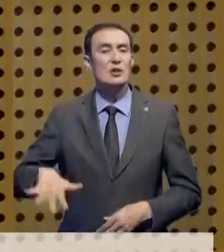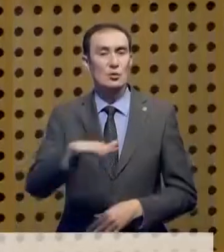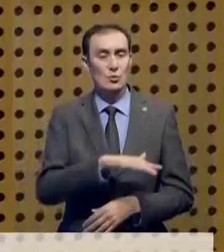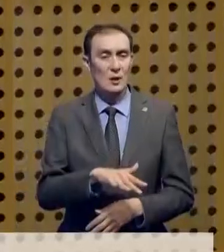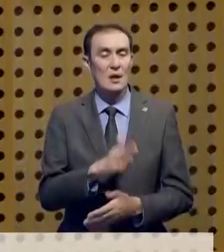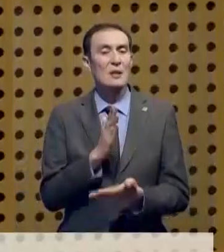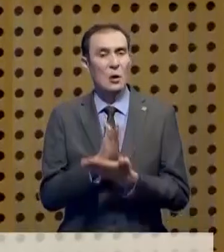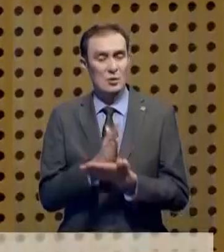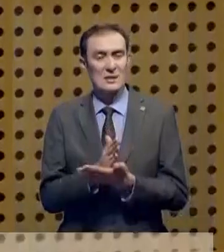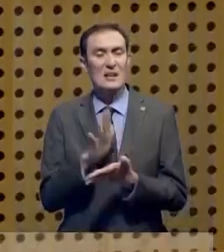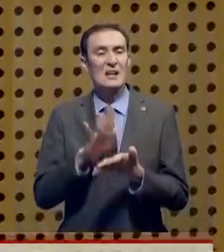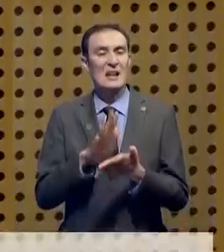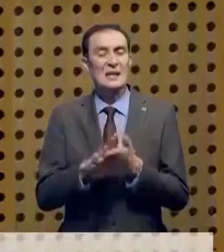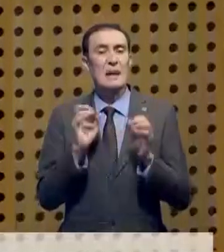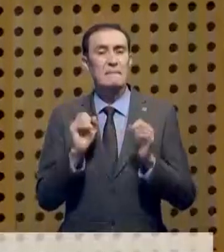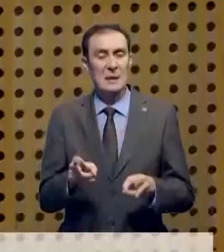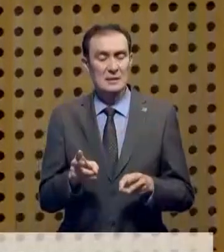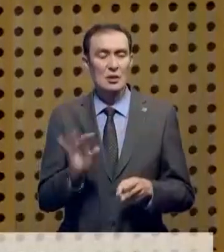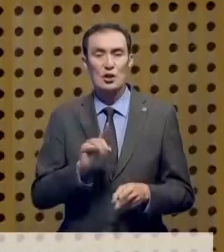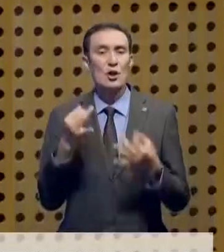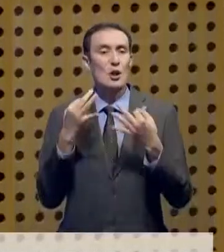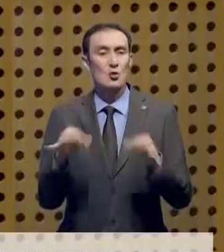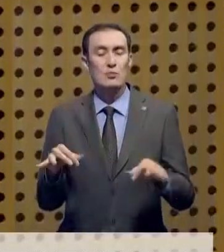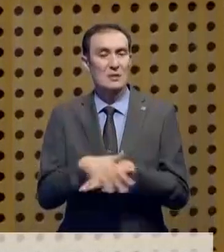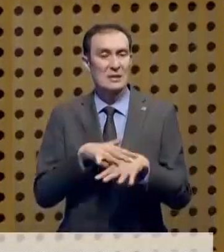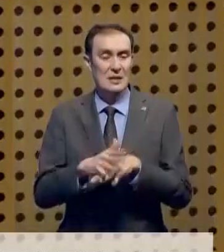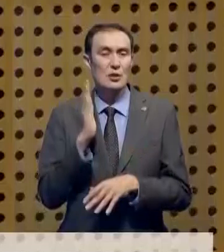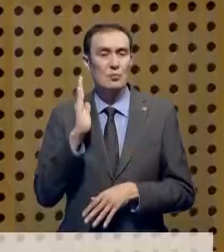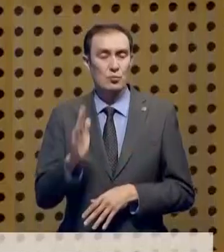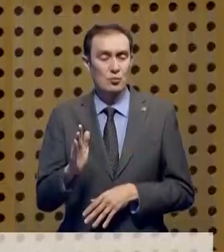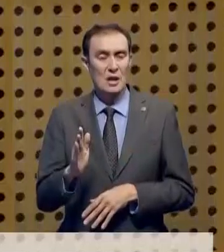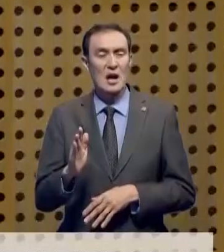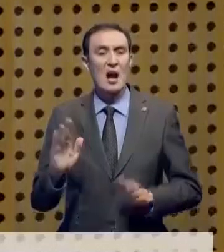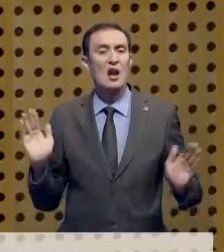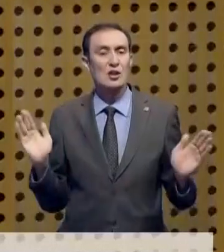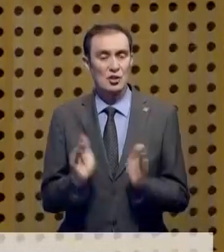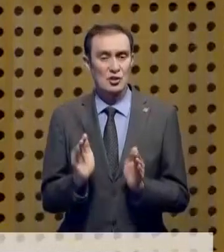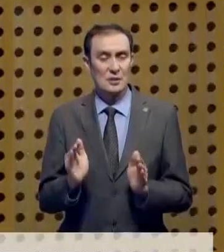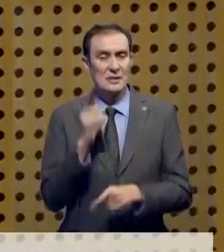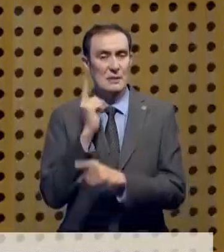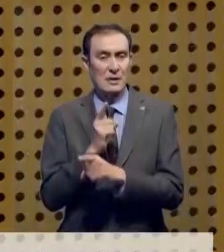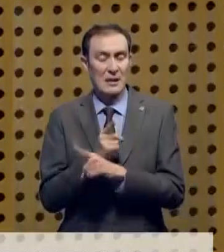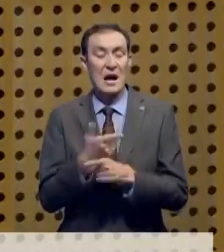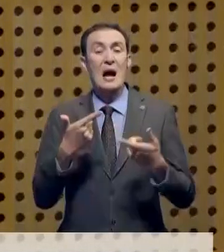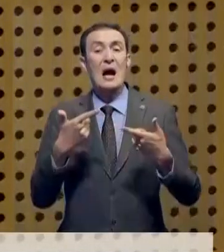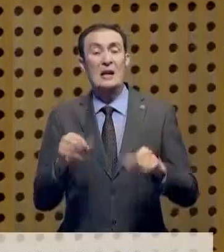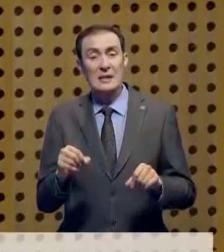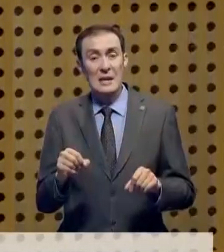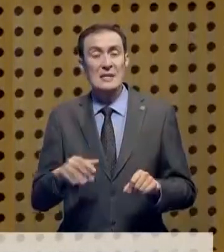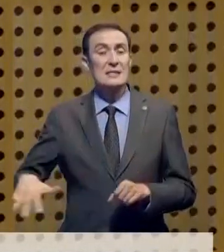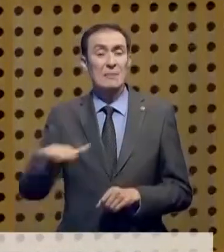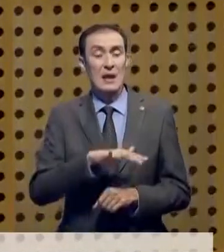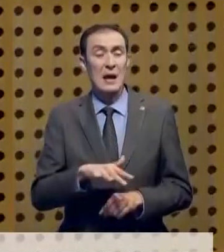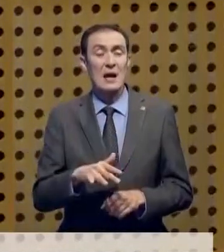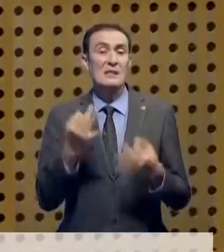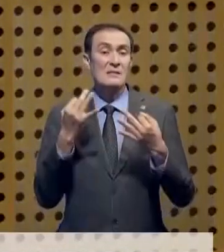еще остается радиационно опасной, и для допуска населения будут предусмотрены ограничения. Те участки земли, в которых не обнаружены